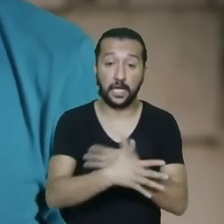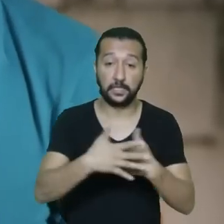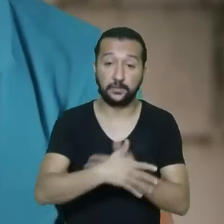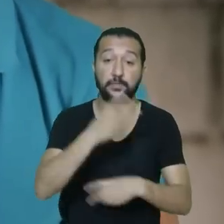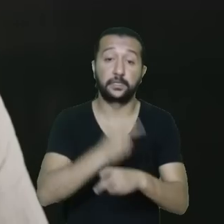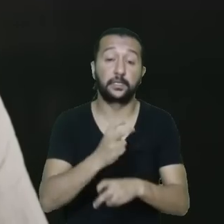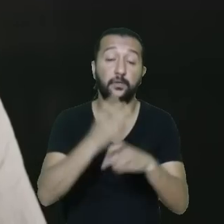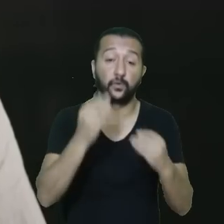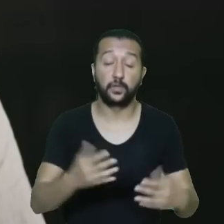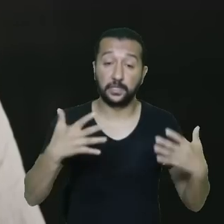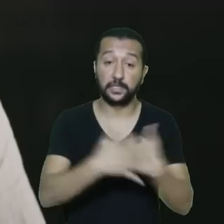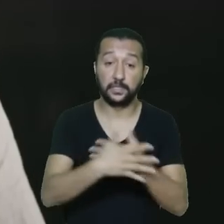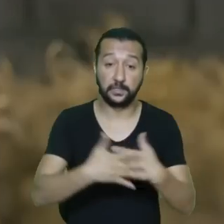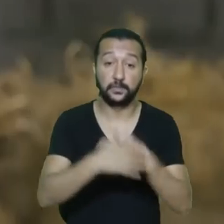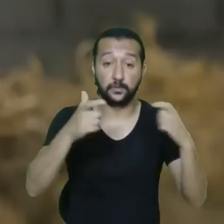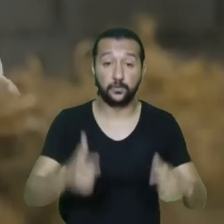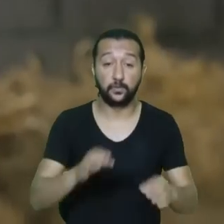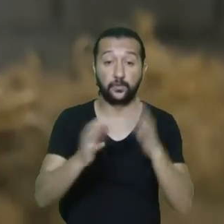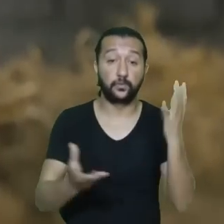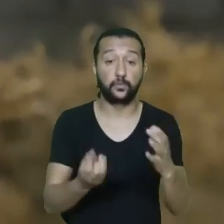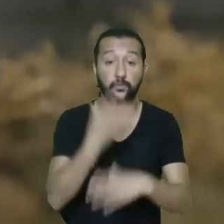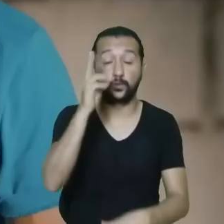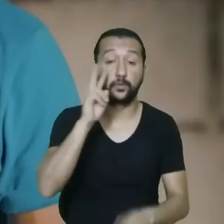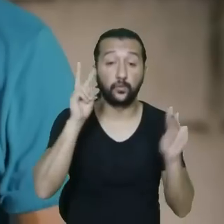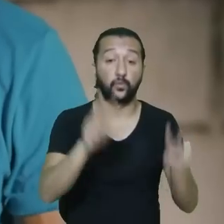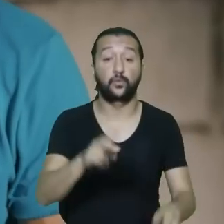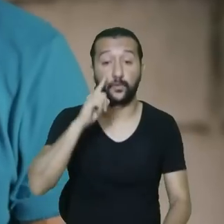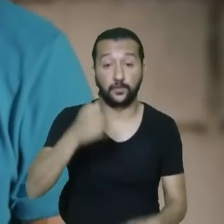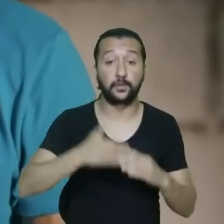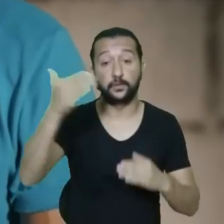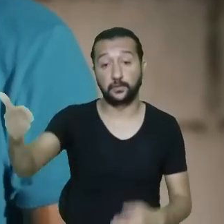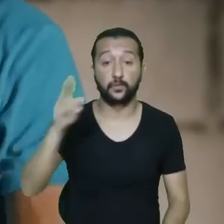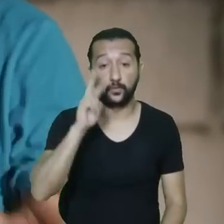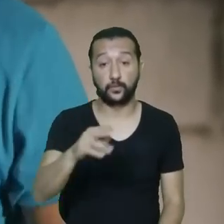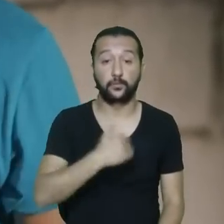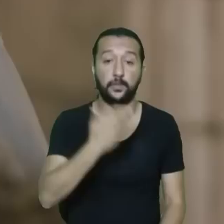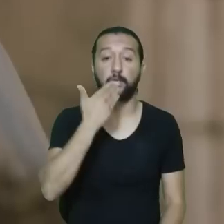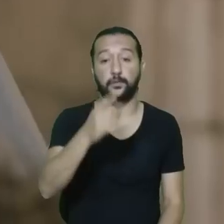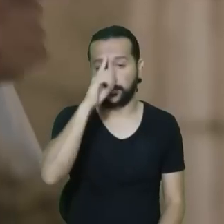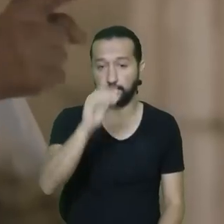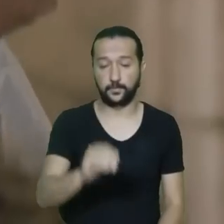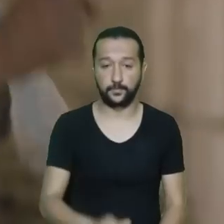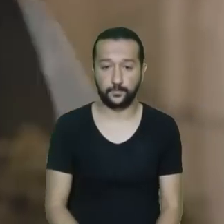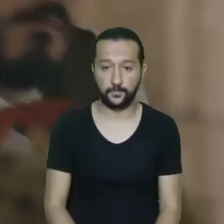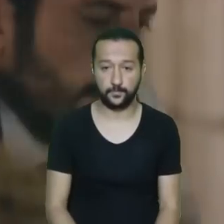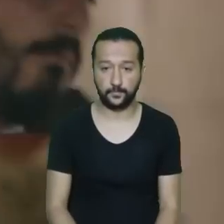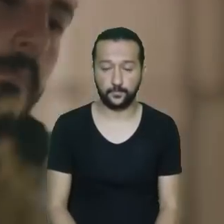daha tehlikeli Sadıç. Gece gece ovanın üstünde bir ateş yükseldi mi yeminle söylüyorum te kasabadan bile görünü ben siz deyiveren.